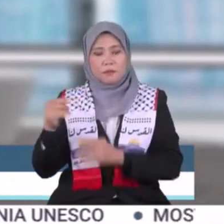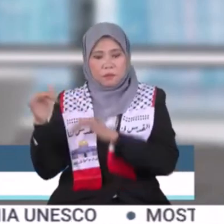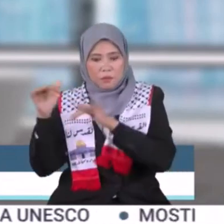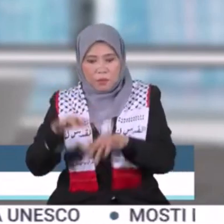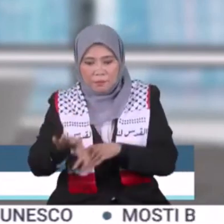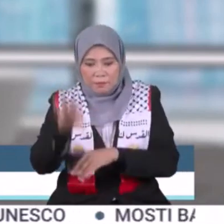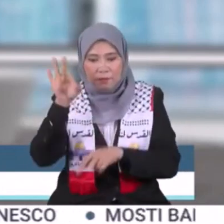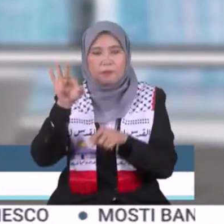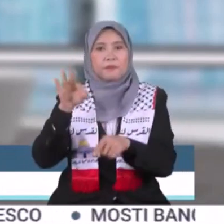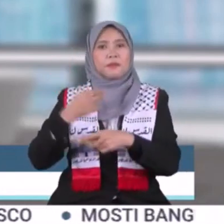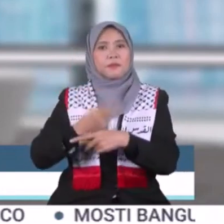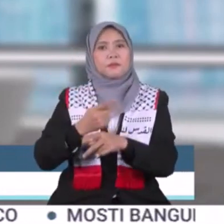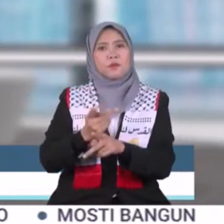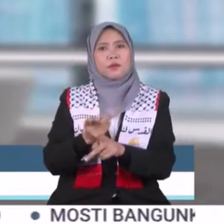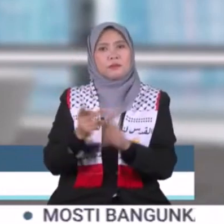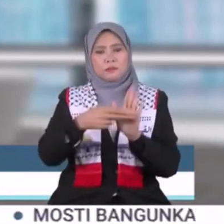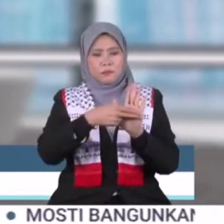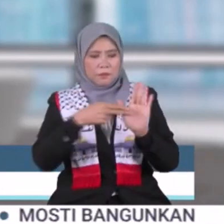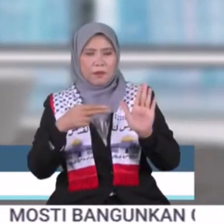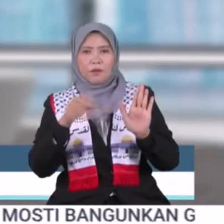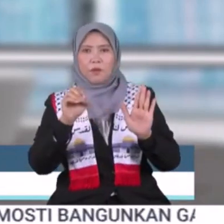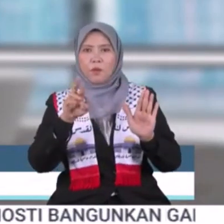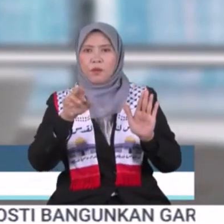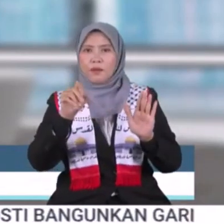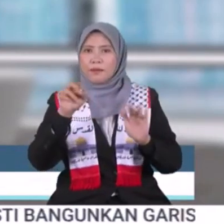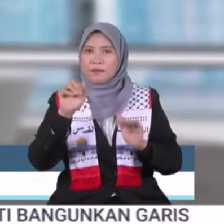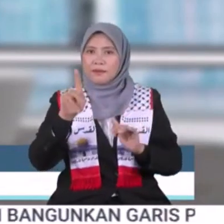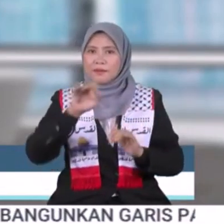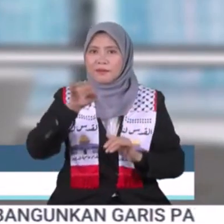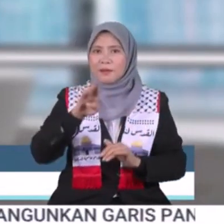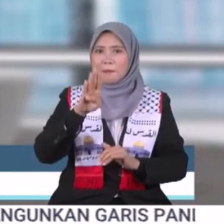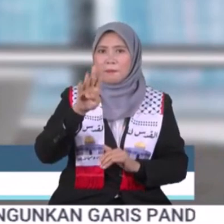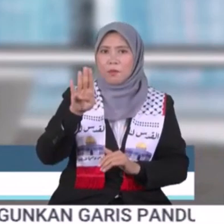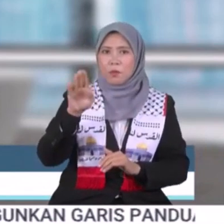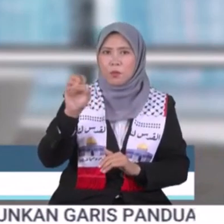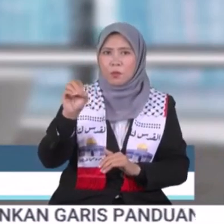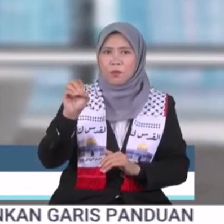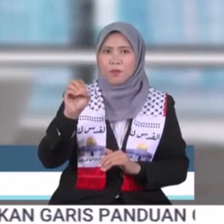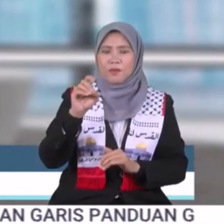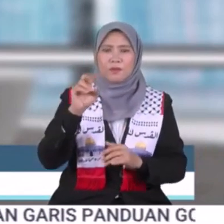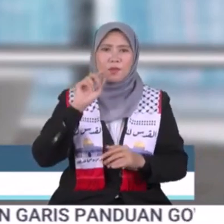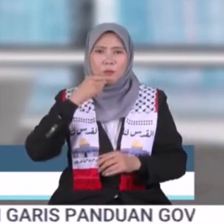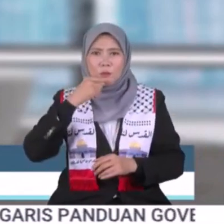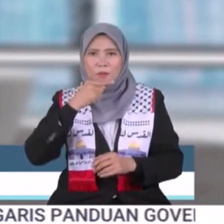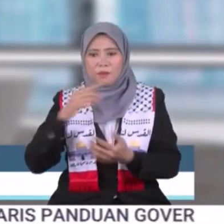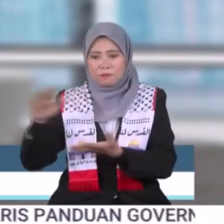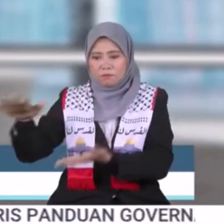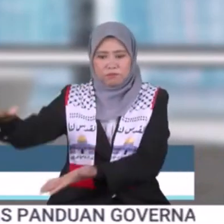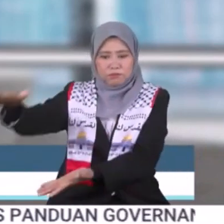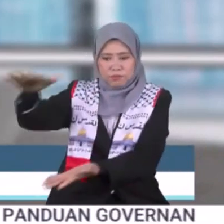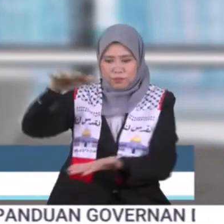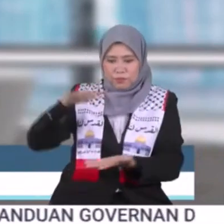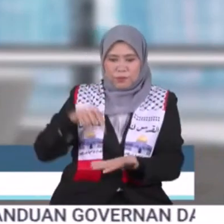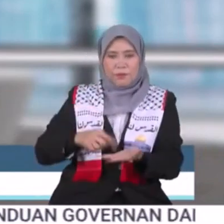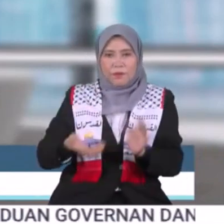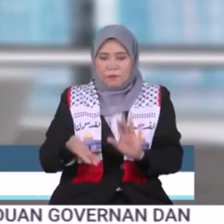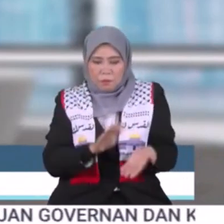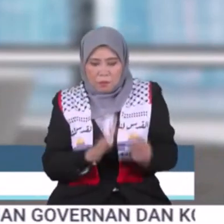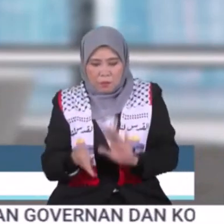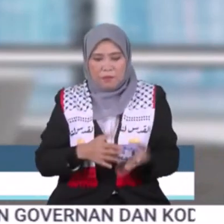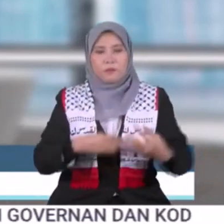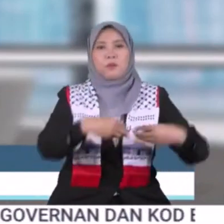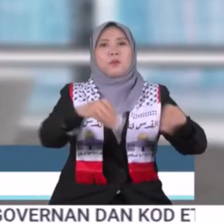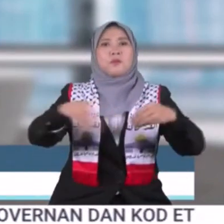menemukan produk dengan label Organic jumbo medul dates dipercayai dibawa masuk secara pukal dan dibungkus semula untuk